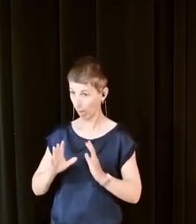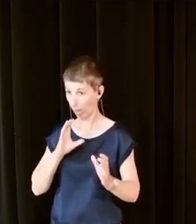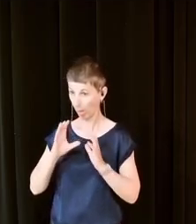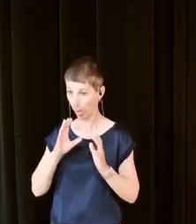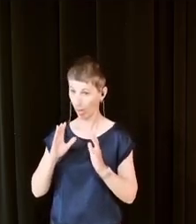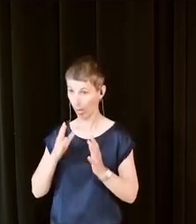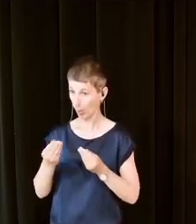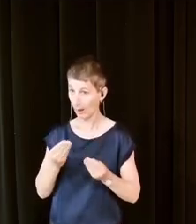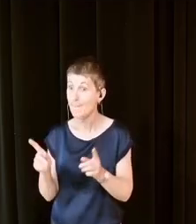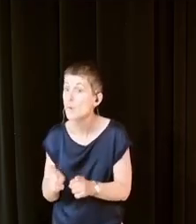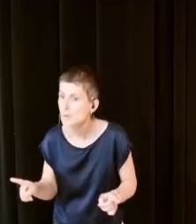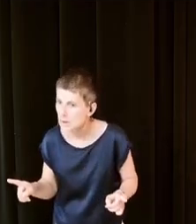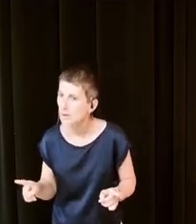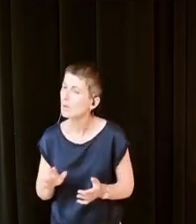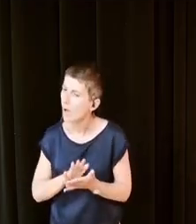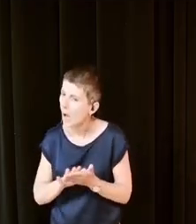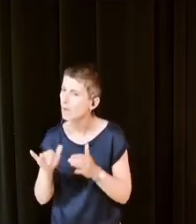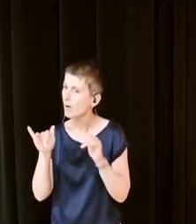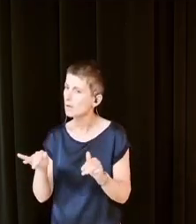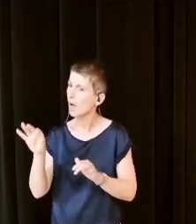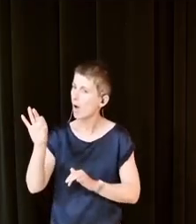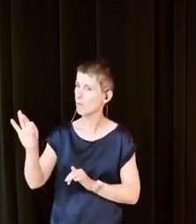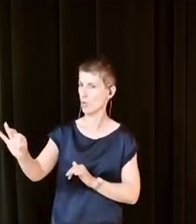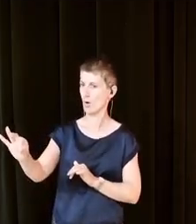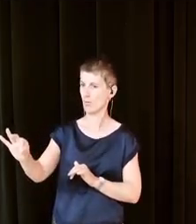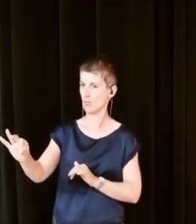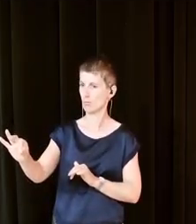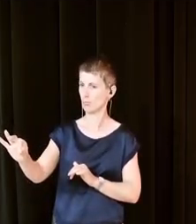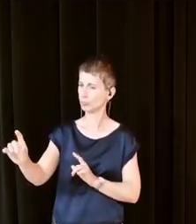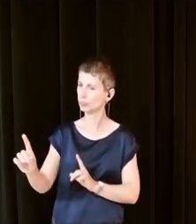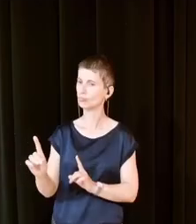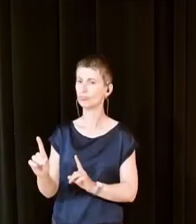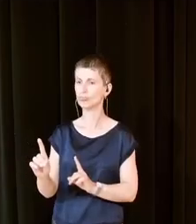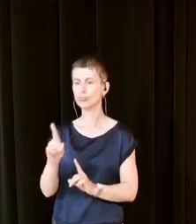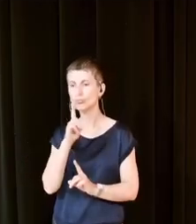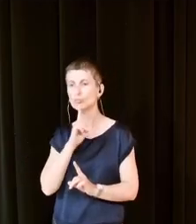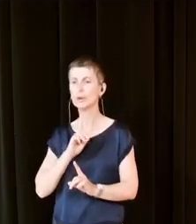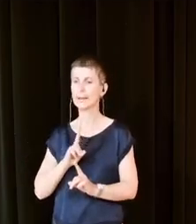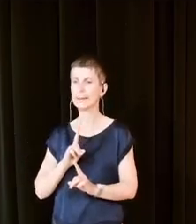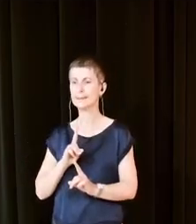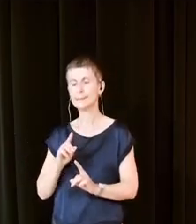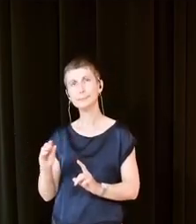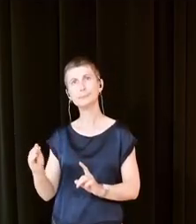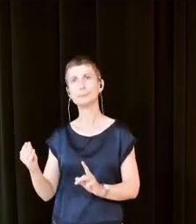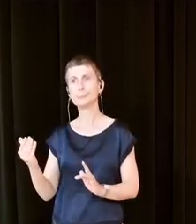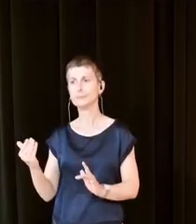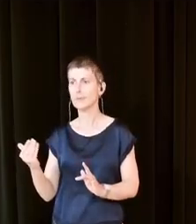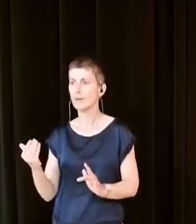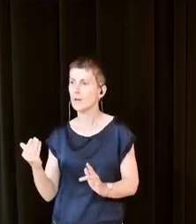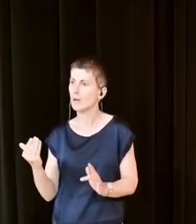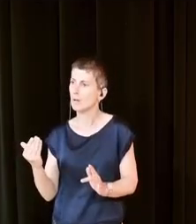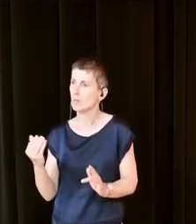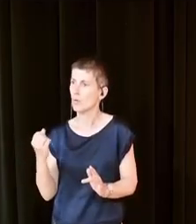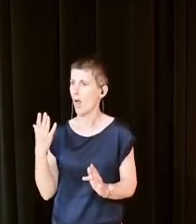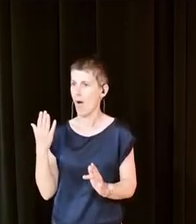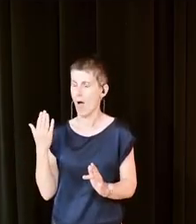sein. Da ist dann ein Gespräch auf einer ganz anderen Ebene. Und ich glaube auch, oder habe es auch so erlebt, dass auch jeder in seiner Profession, ich sage mal, an